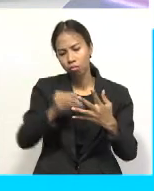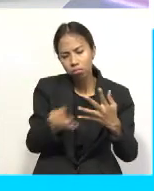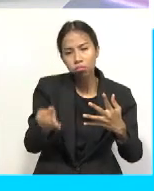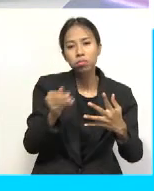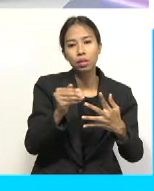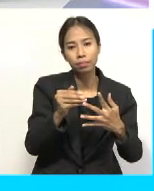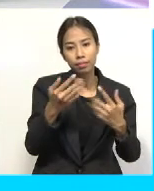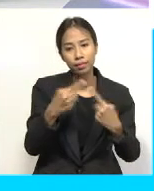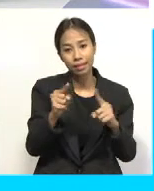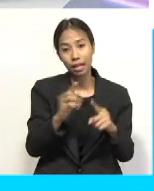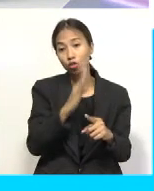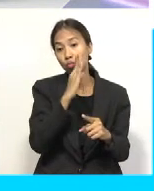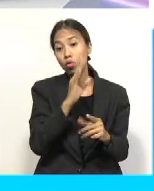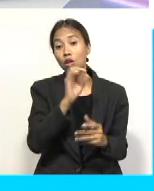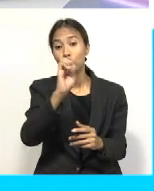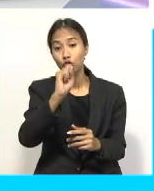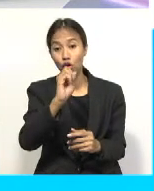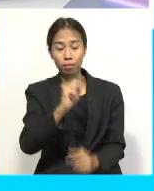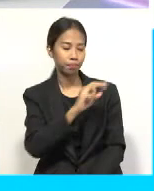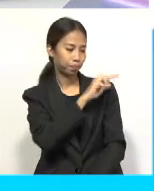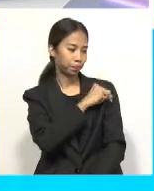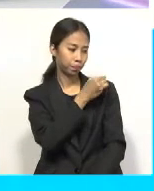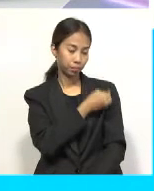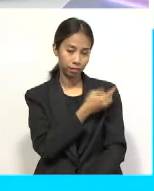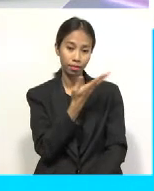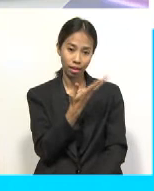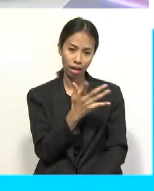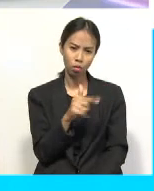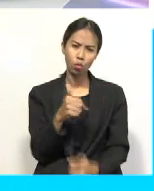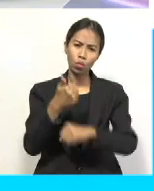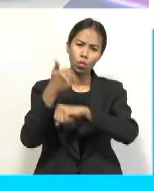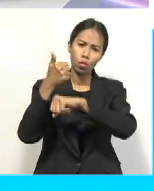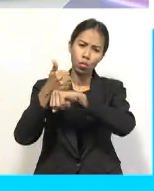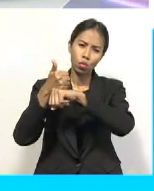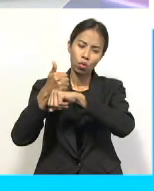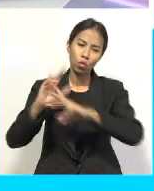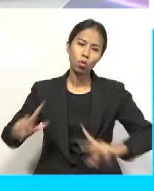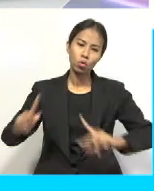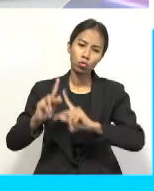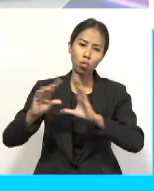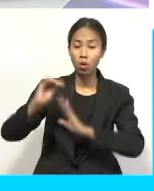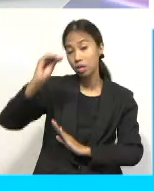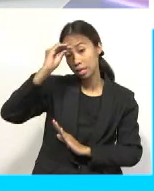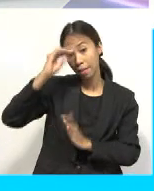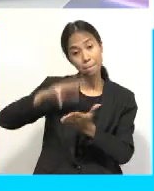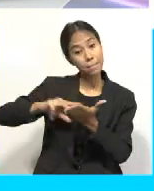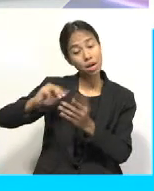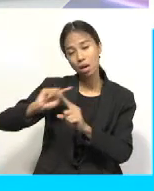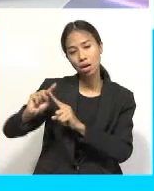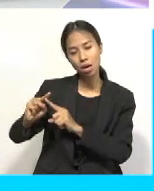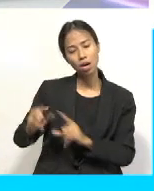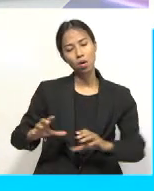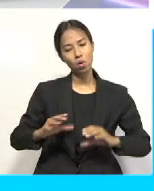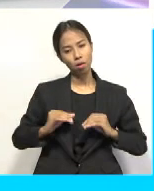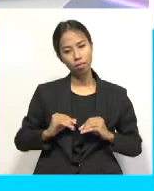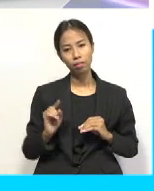ที่เด็กเลือกสอบแพทย์ของสพท.ทางผู้บริหารระดับสูงของกระทรวงศึกษาธิการรวมถึงของอุดมศึกษาเองเนี่ยก็คือยอมรับนะครับ